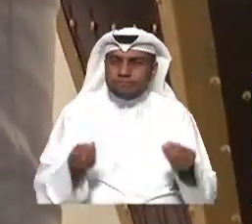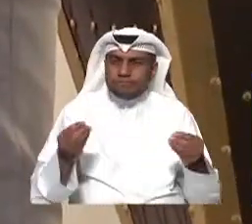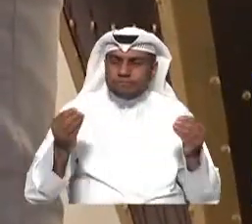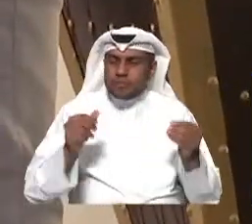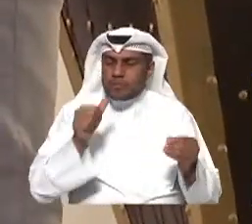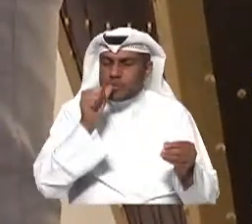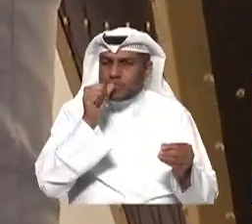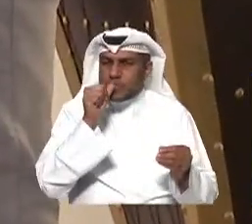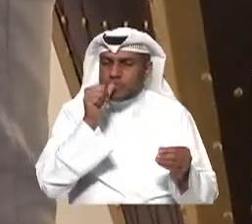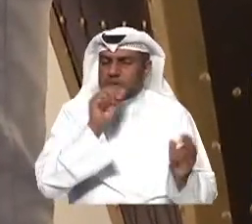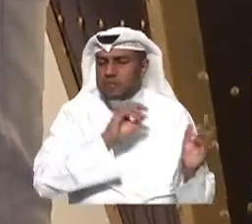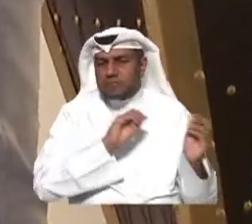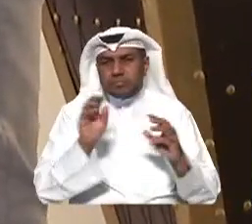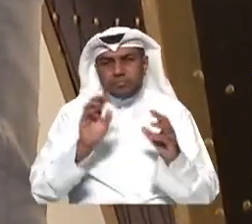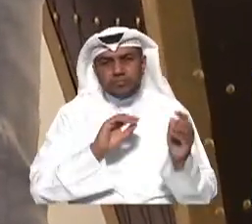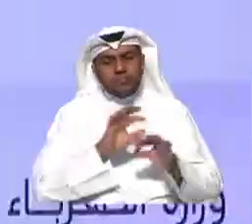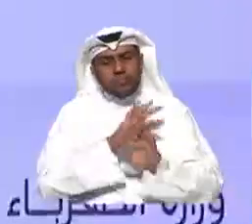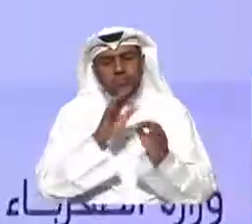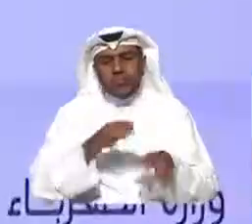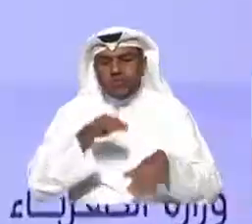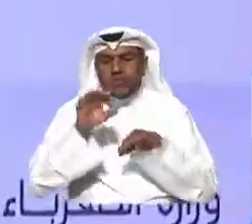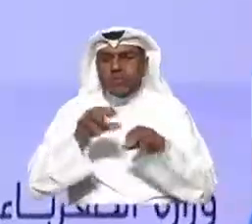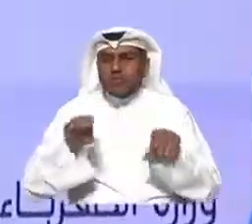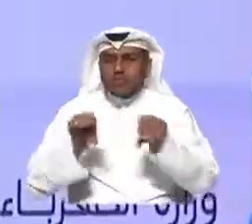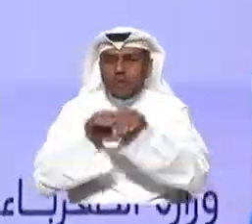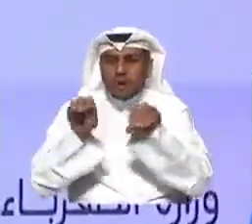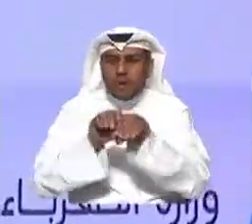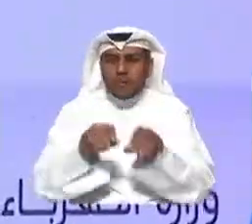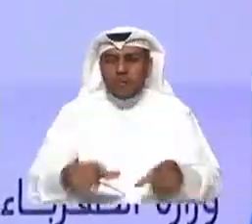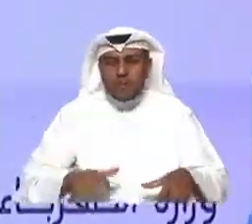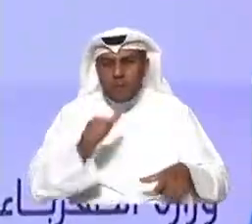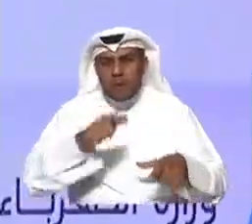الإجمالية للمخزون الاستراتيجي حاليا حوالي